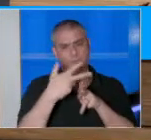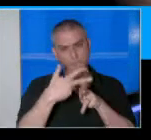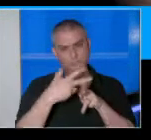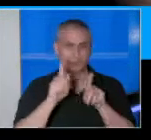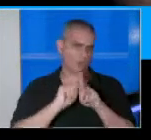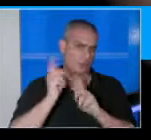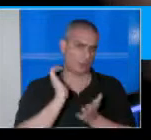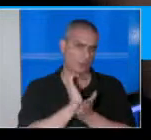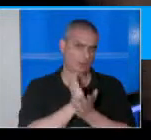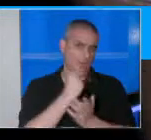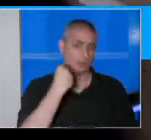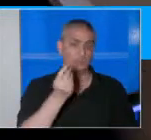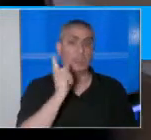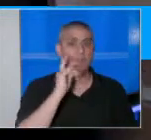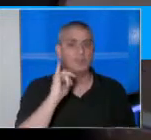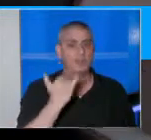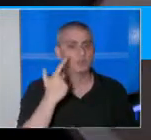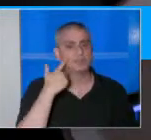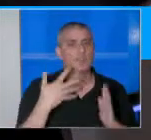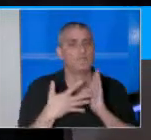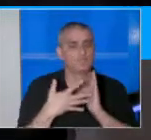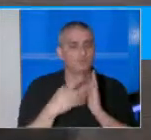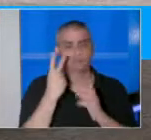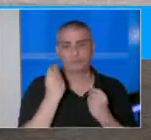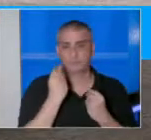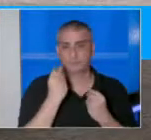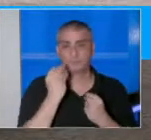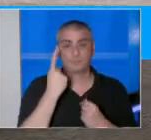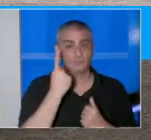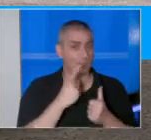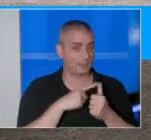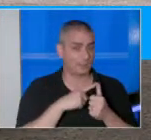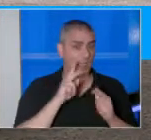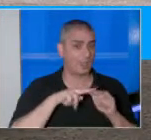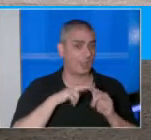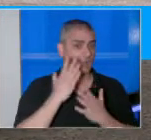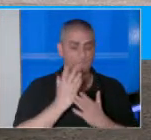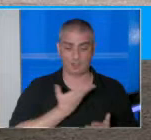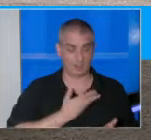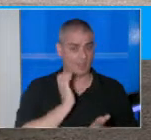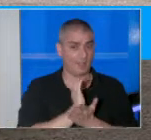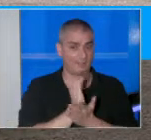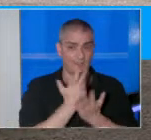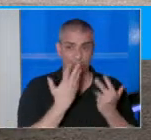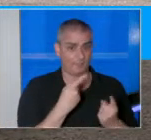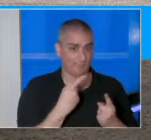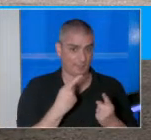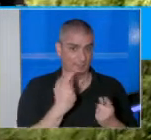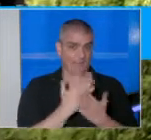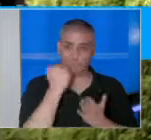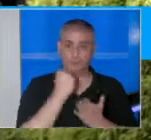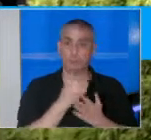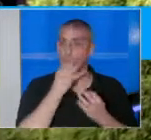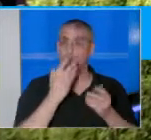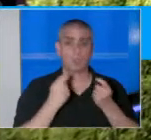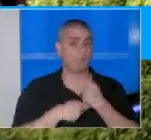שאר ההלוואות שניתנו, אבל כן יבחנו לגביהם שני דברים. האחד זה שאחרי שהם קיבלו את ההלוואה, ומהרגע שאישרו